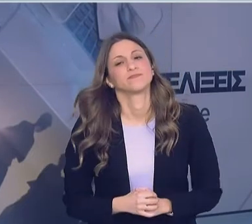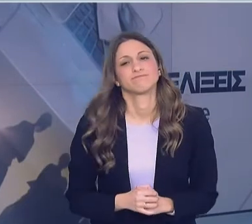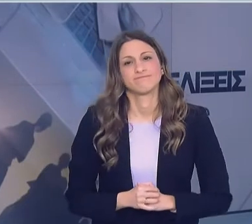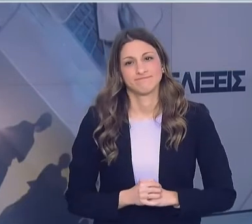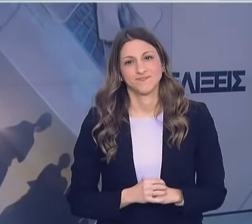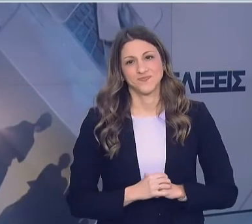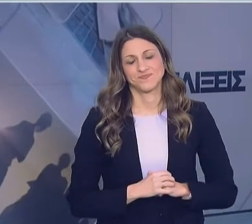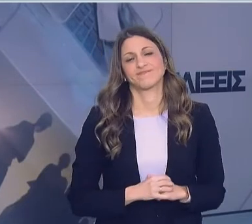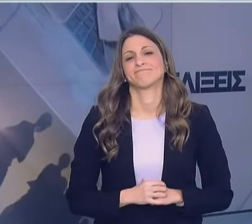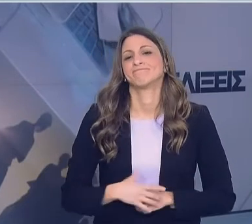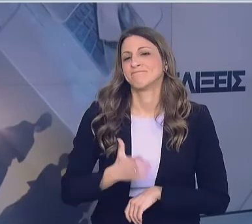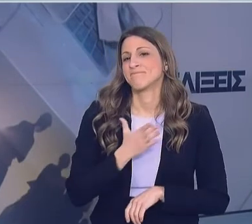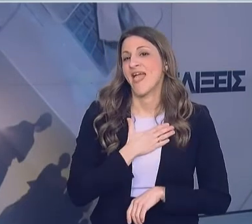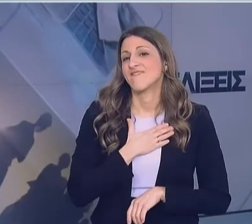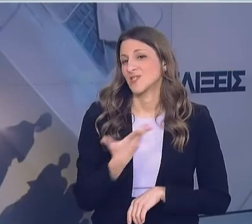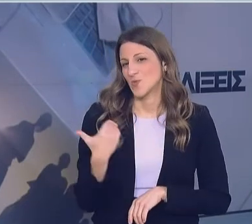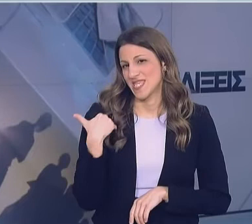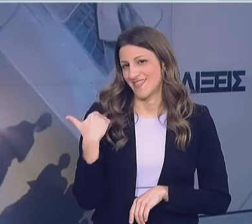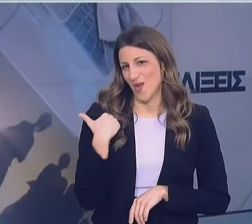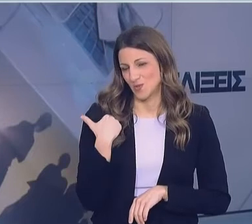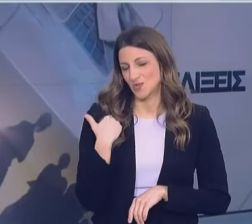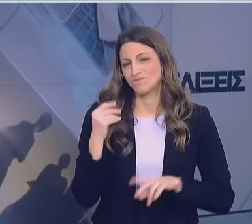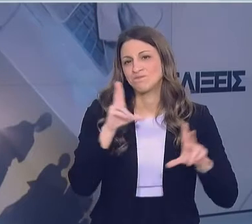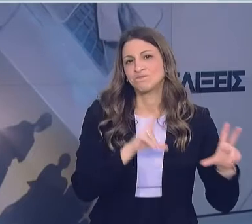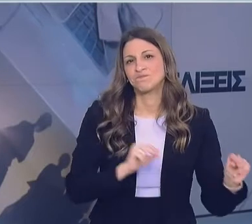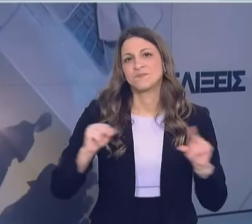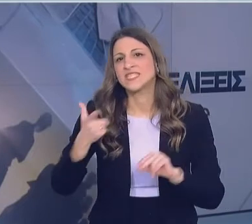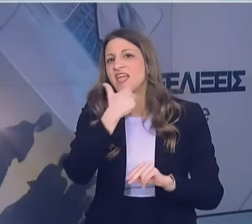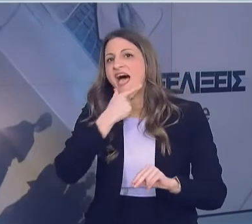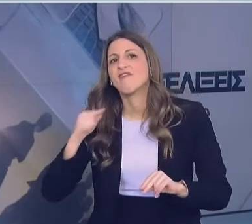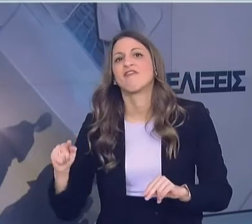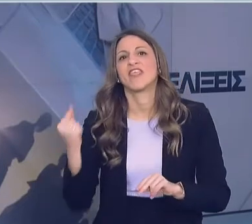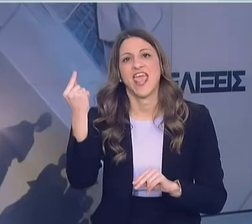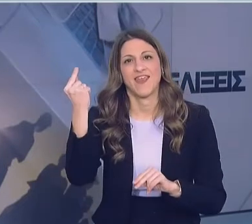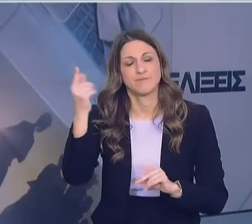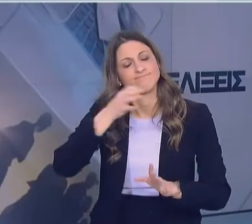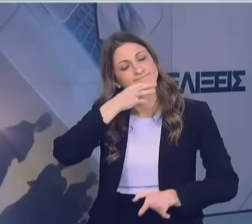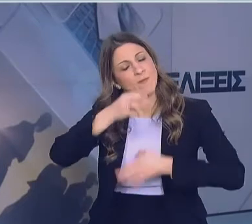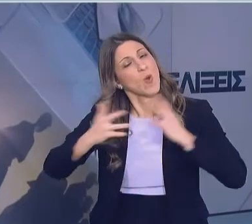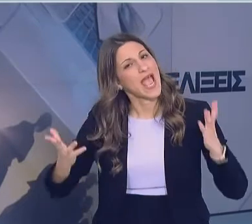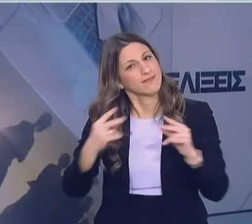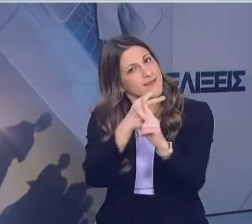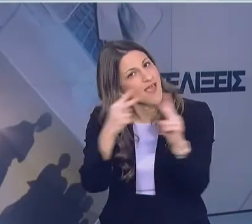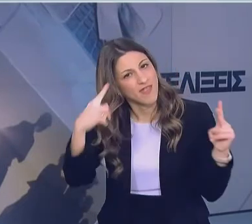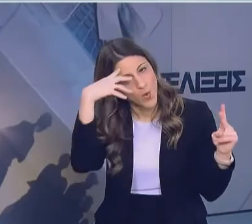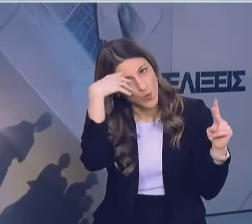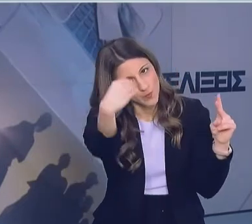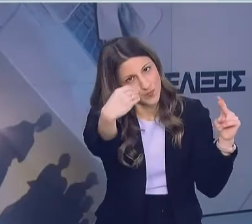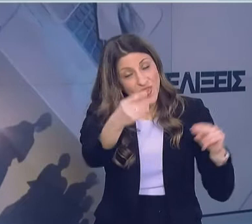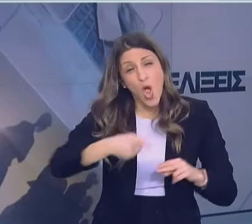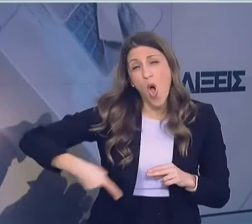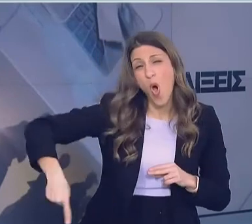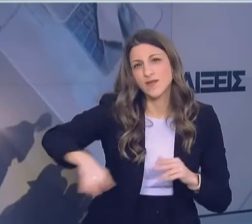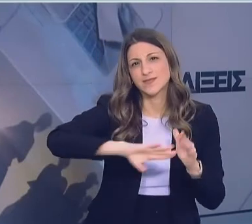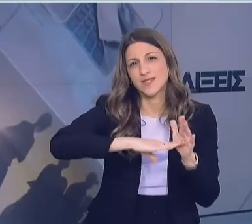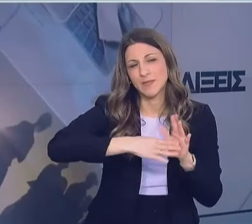Σας ευχαριστώ για την ερώτηση και μου δίνετε η ευκαιρία να ξεκαθαρίσω κάτι που είναι ιδιαίτερα σημαντικό. Όλες οι υπηρεσίες